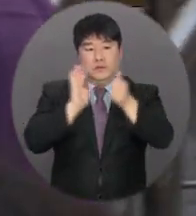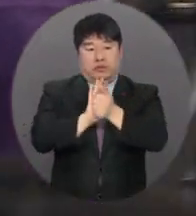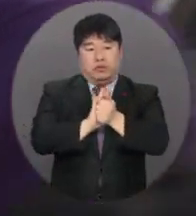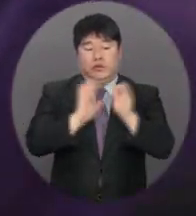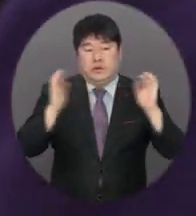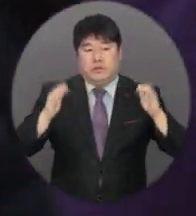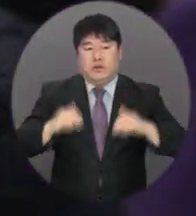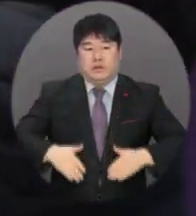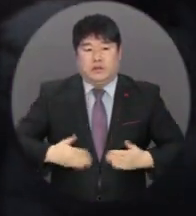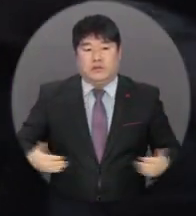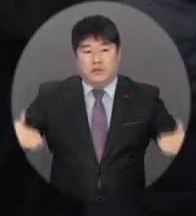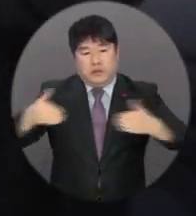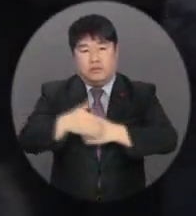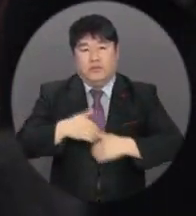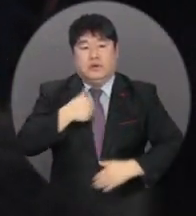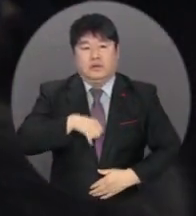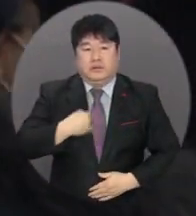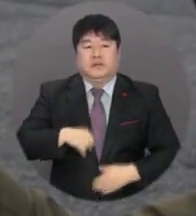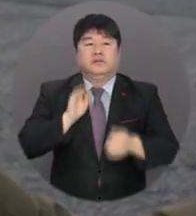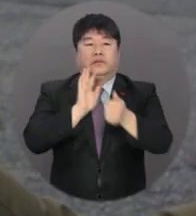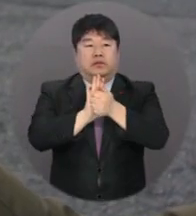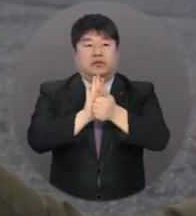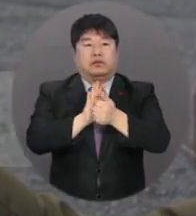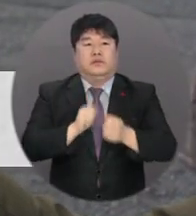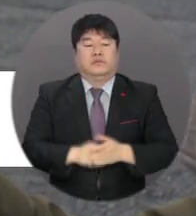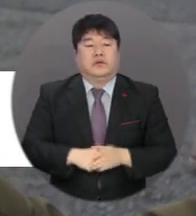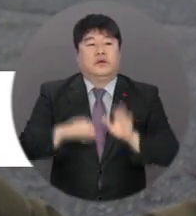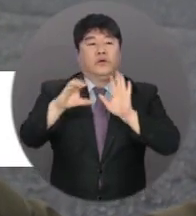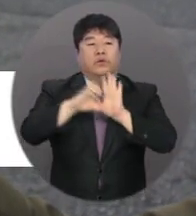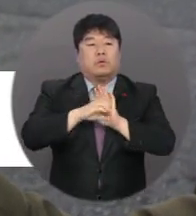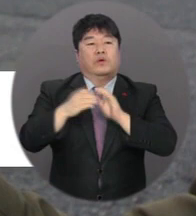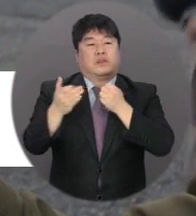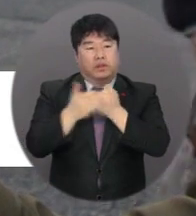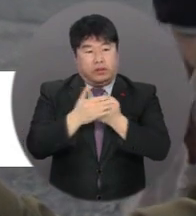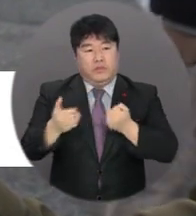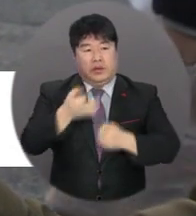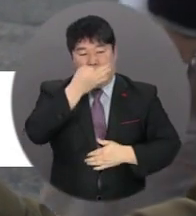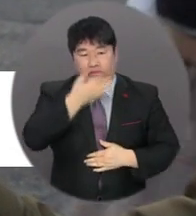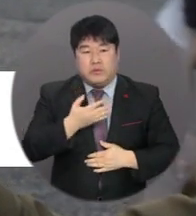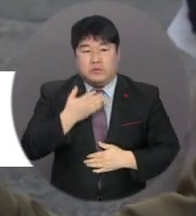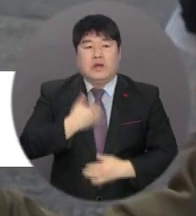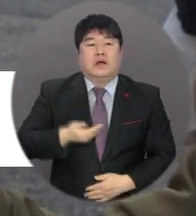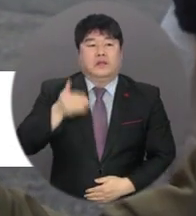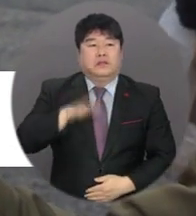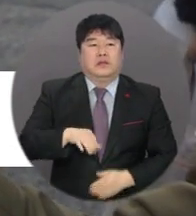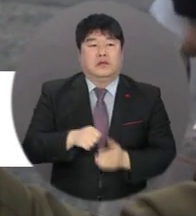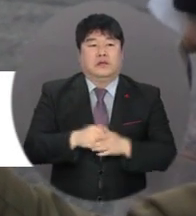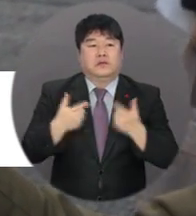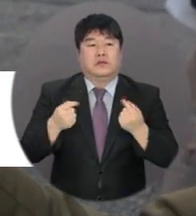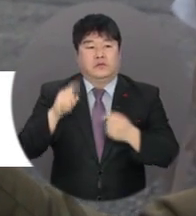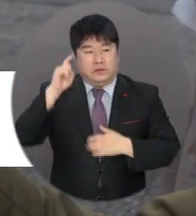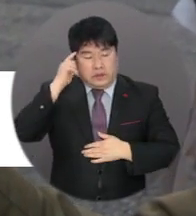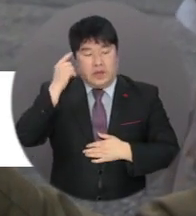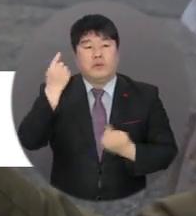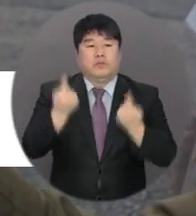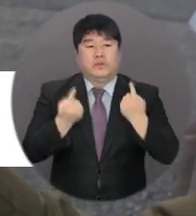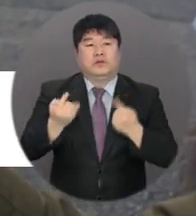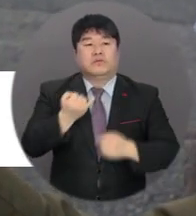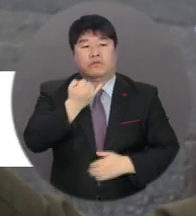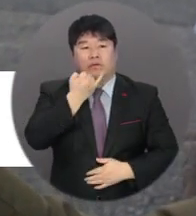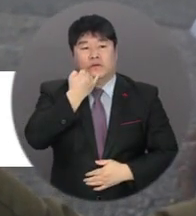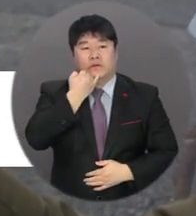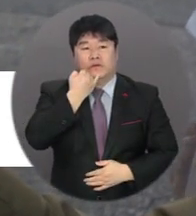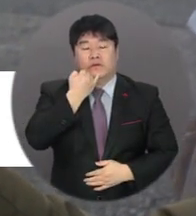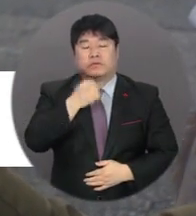따뜻한 포옹으로 자녀들을 격려합니다. 코로나 때문에 힘들 줄 알았는데 그래도